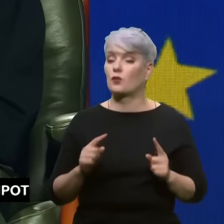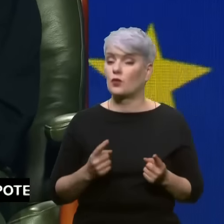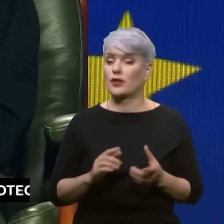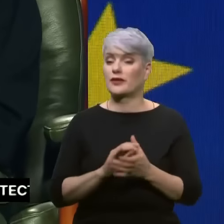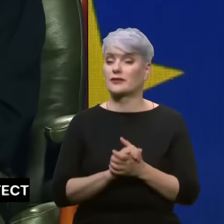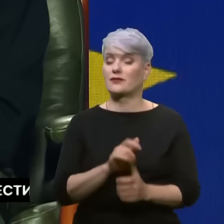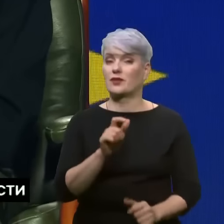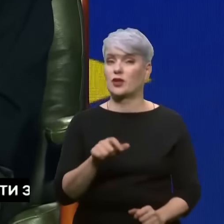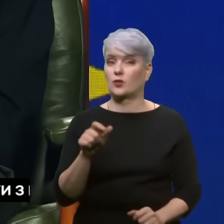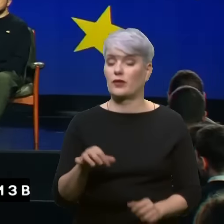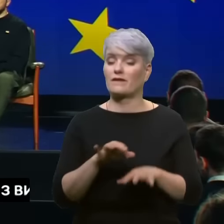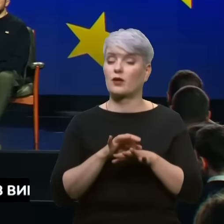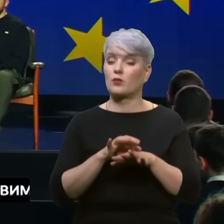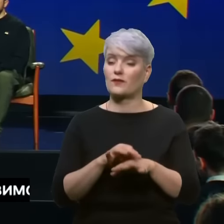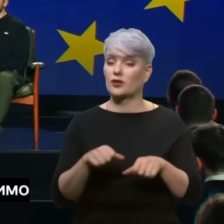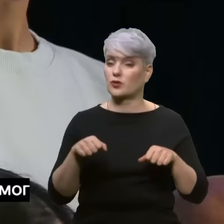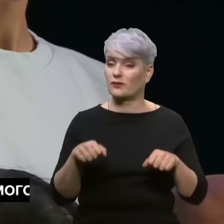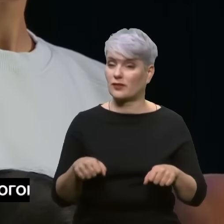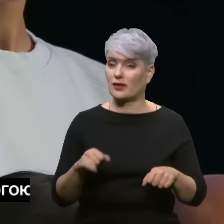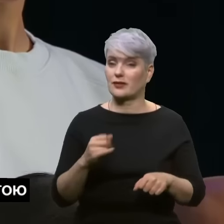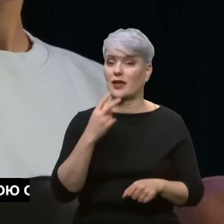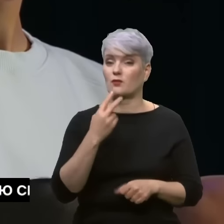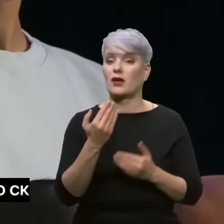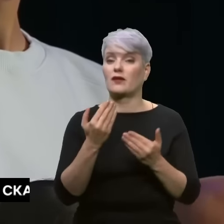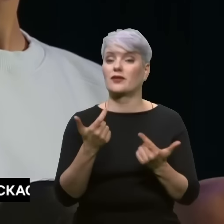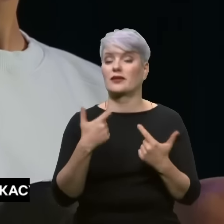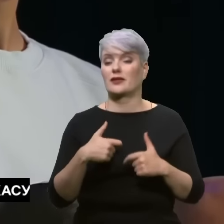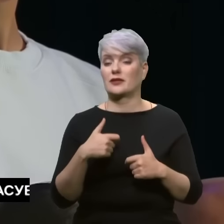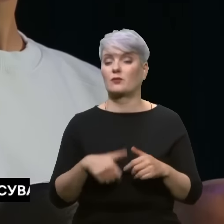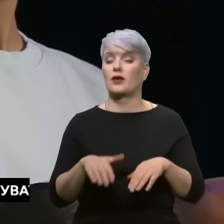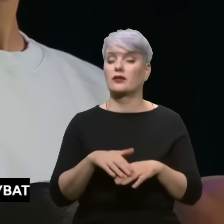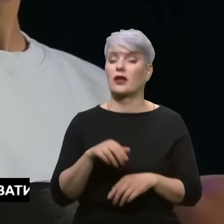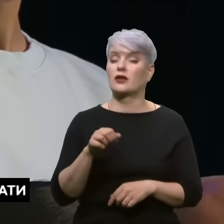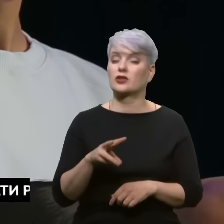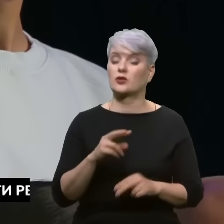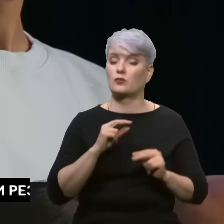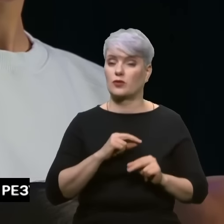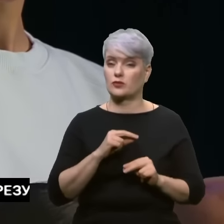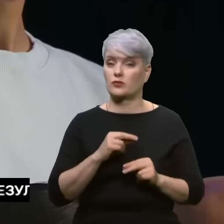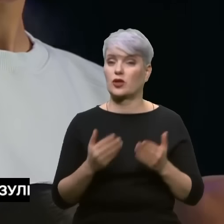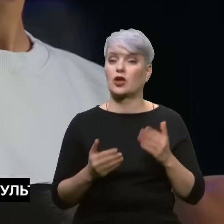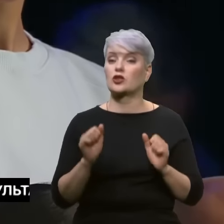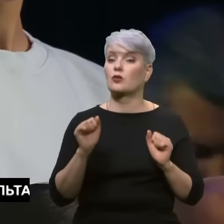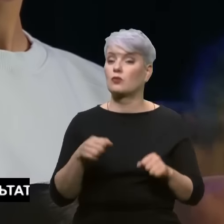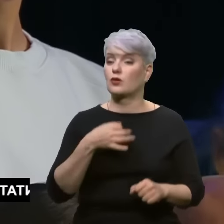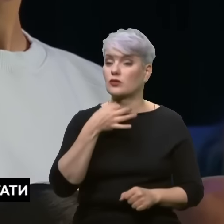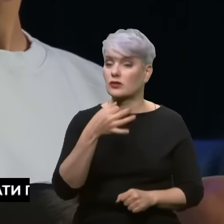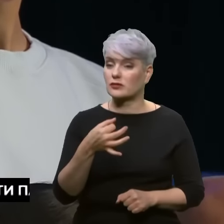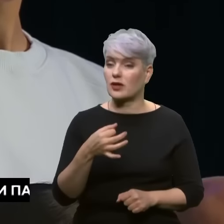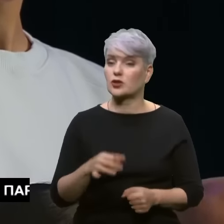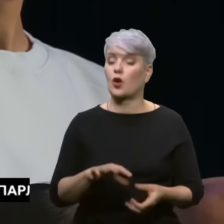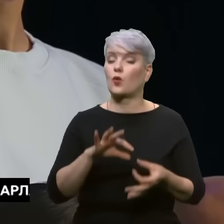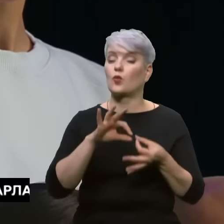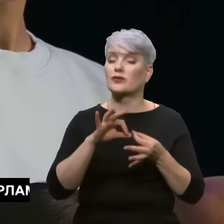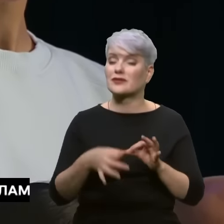людей впроваджує влада, так, і бачите ви для себе, над чим працюєте? І чи можете ви сказати, що